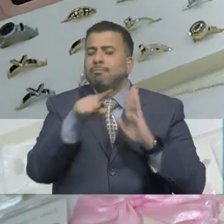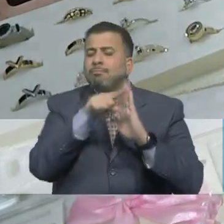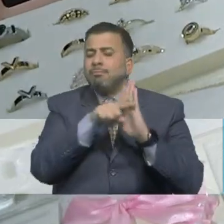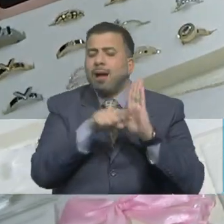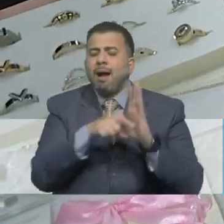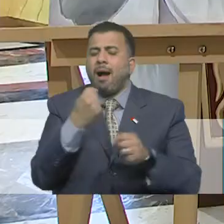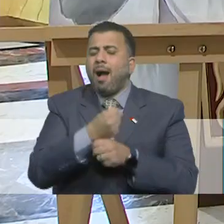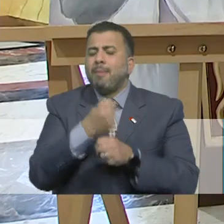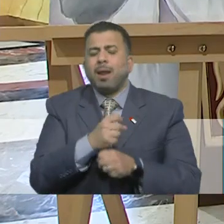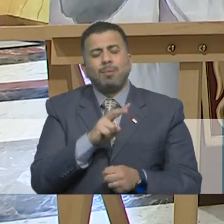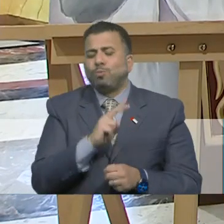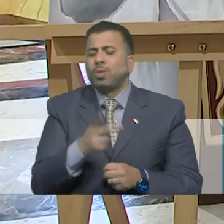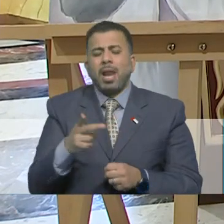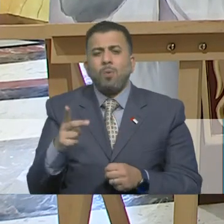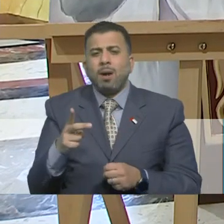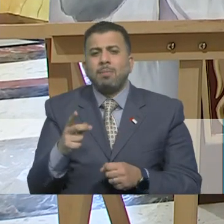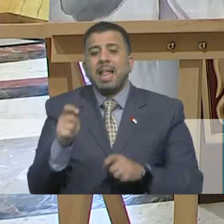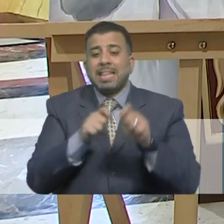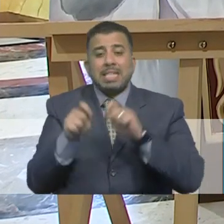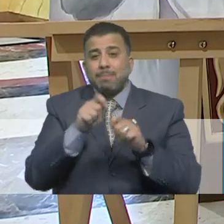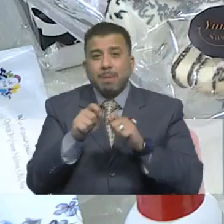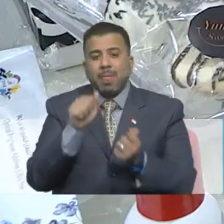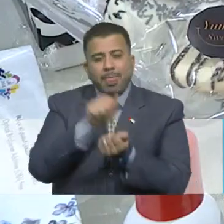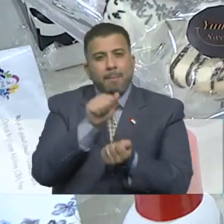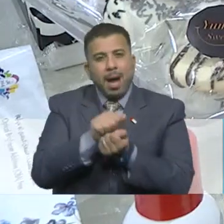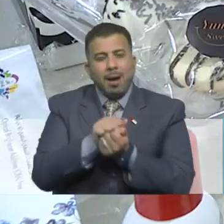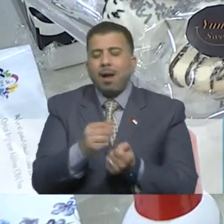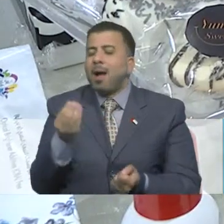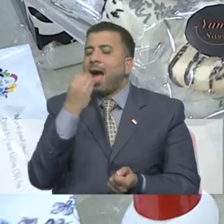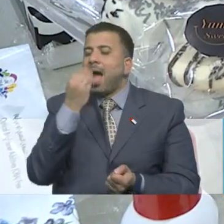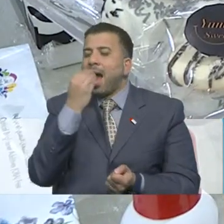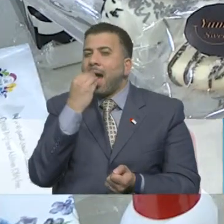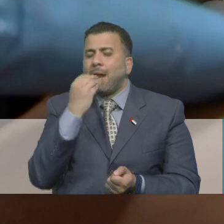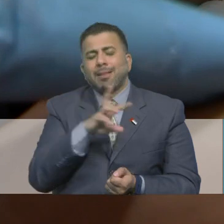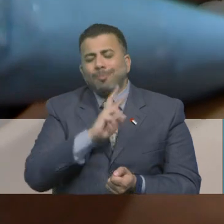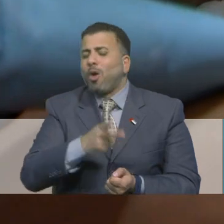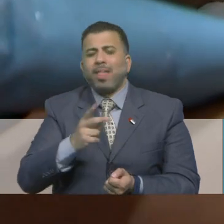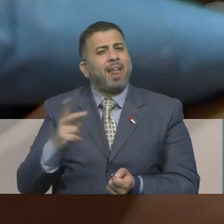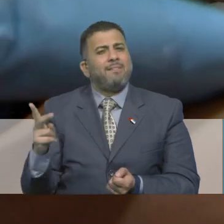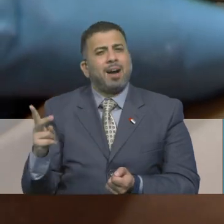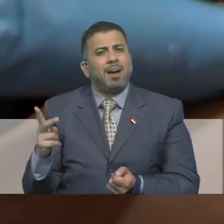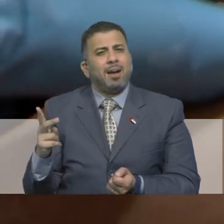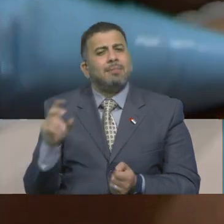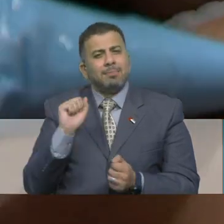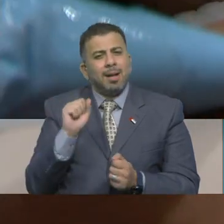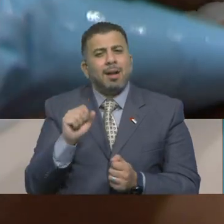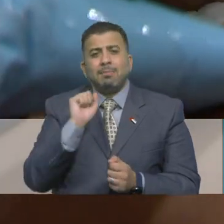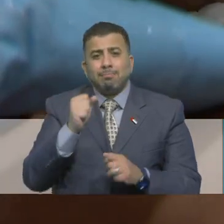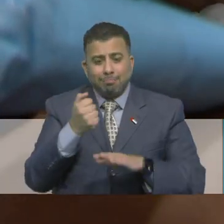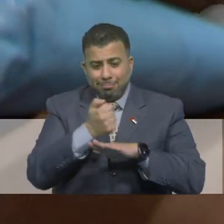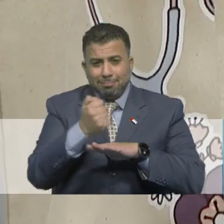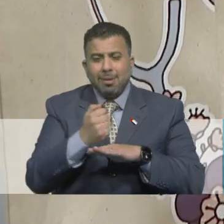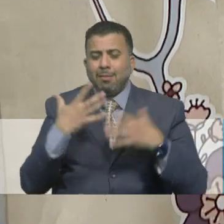أعمال متنوعة منها التصميم والطباعة والمأكولات المختلفة بالإضافة إلى الحناء